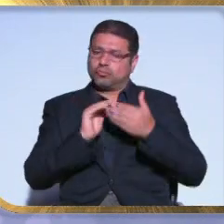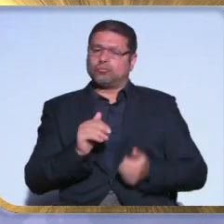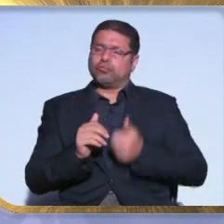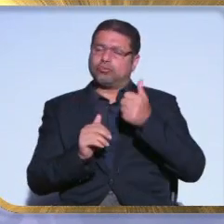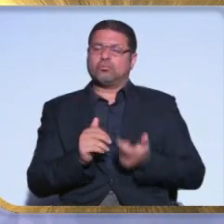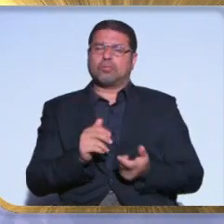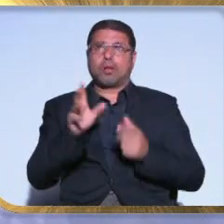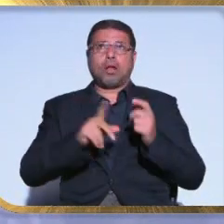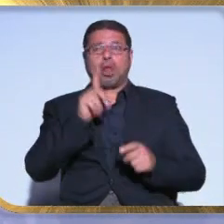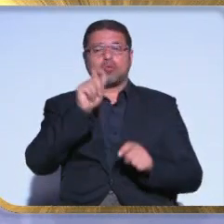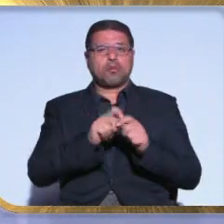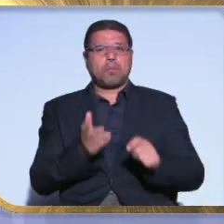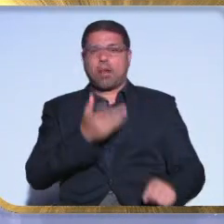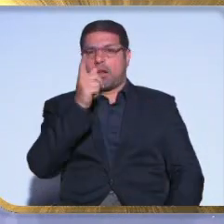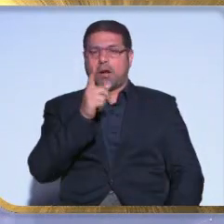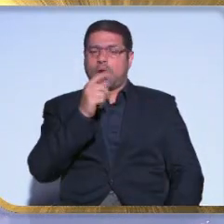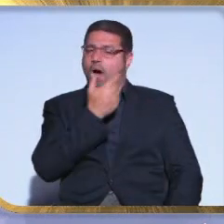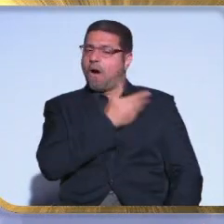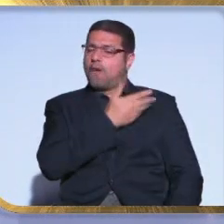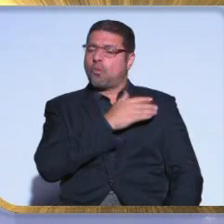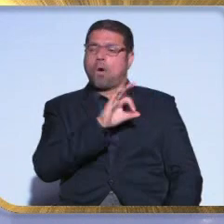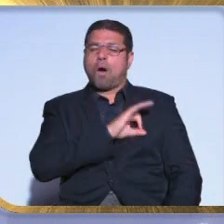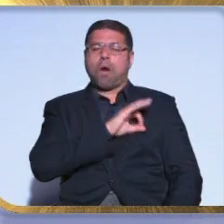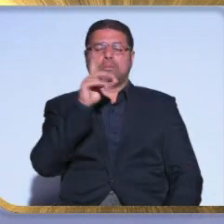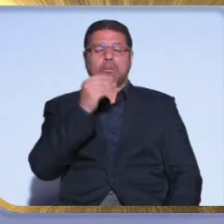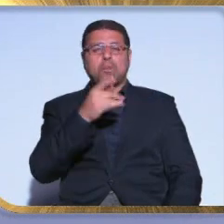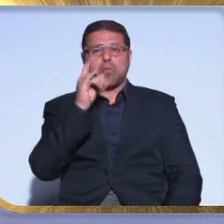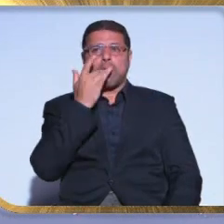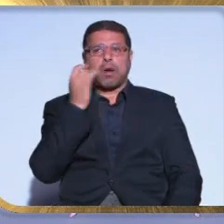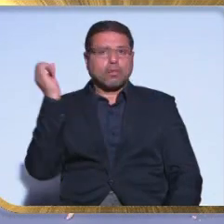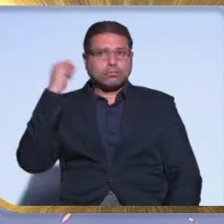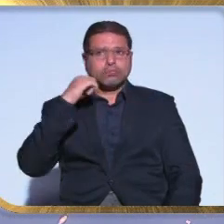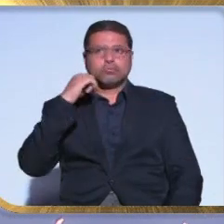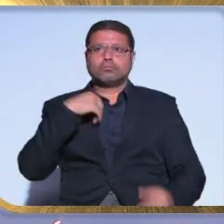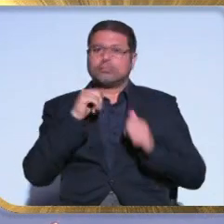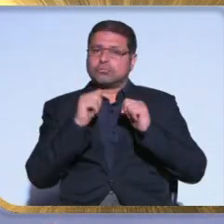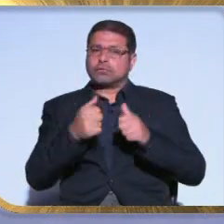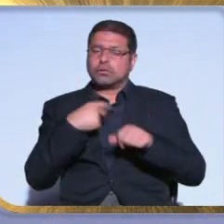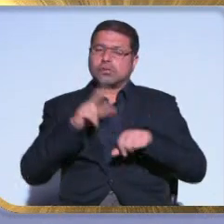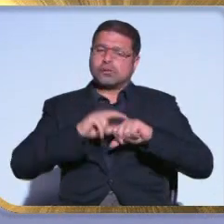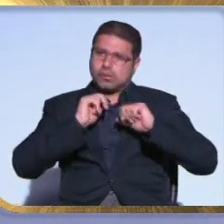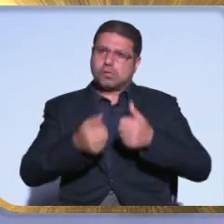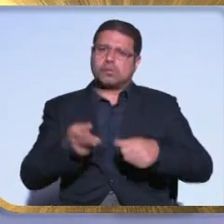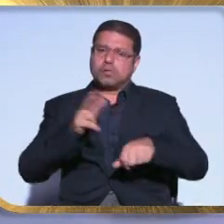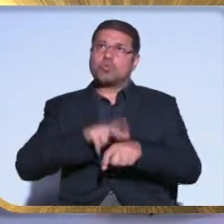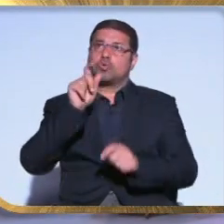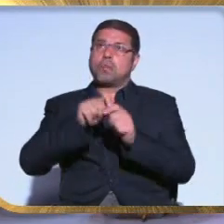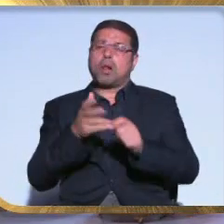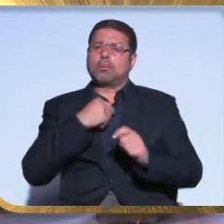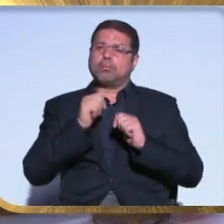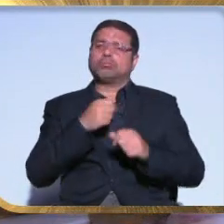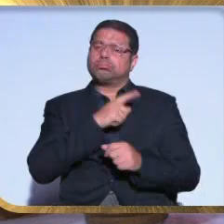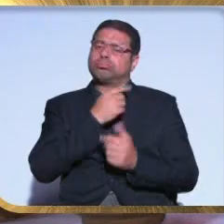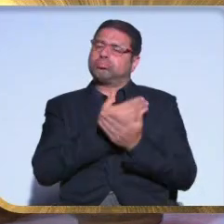وأنه الله سبحانه وتعالى الغفور الرحيم لمن تاب وأناب وعاد إلى مولاه سبحانه وتعالى.